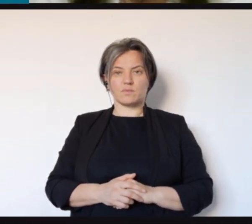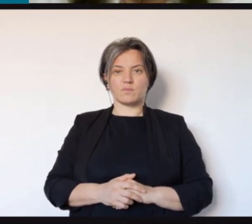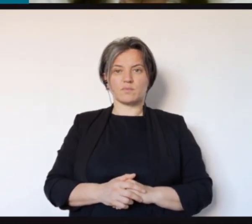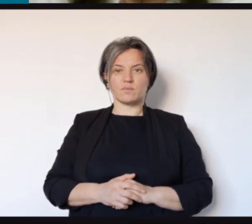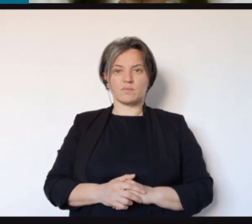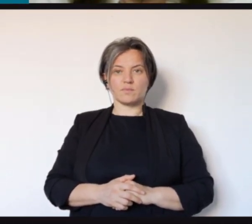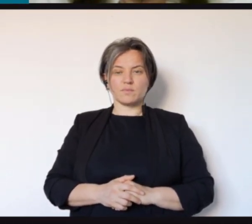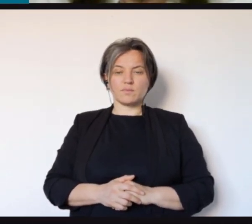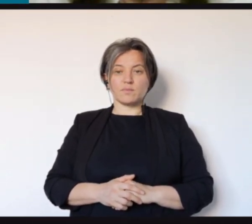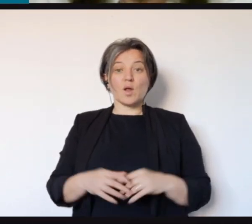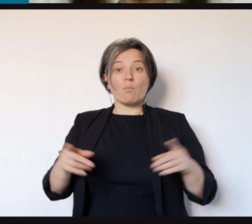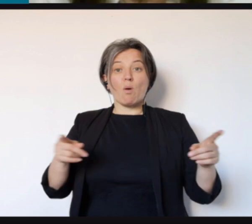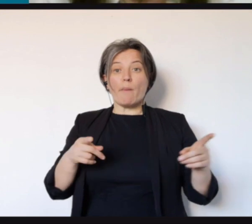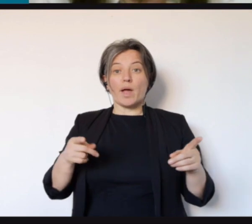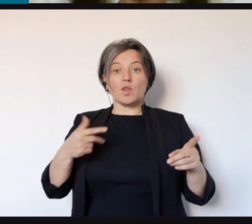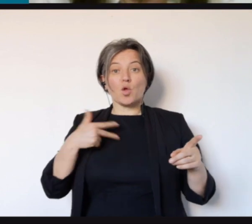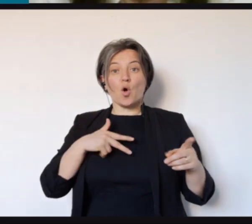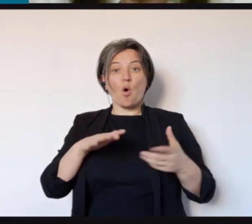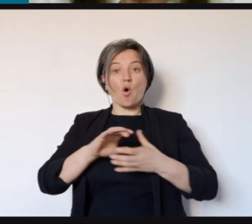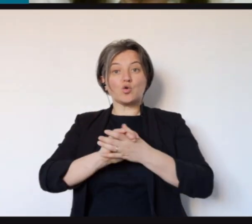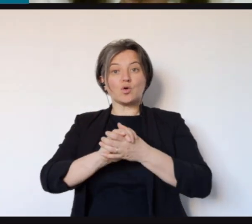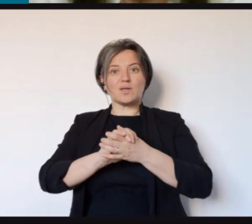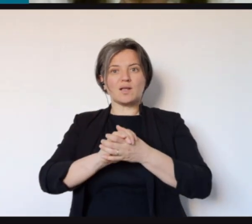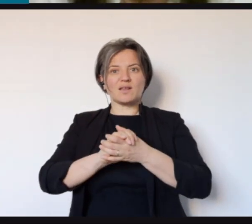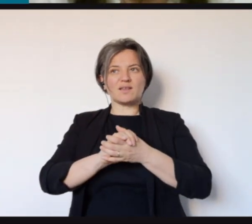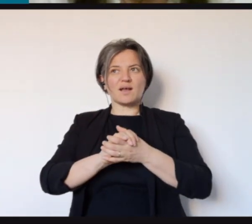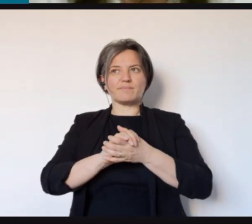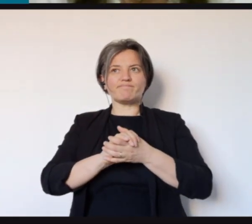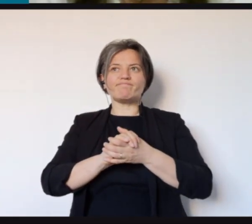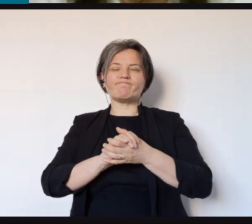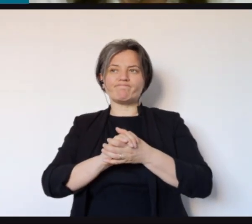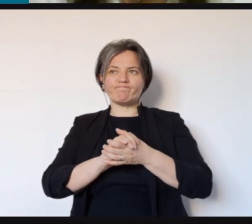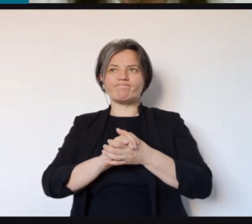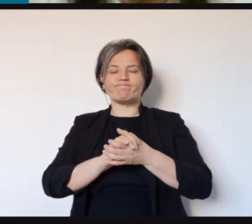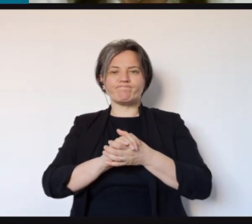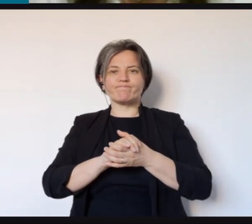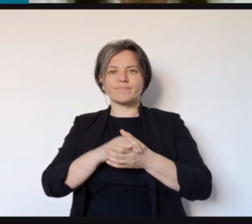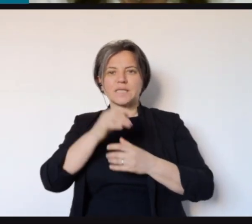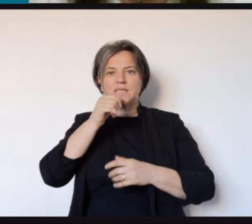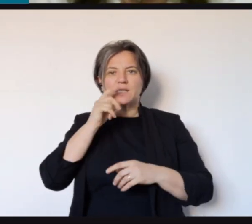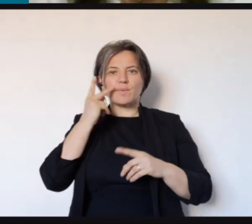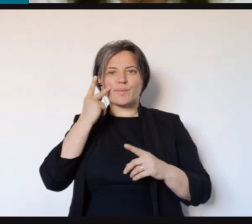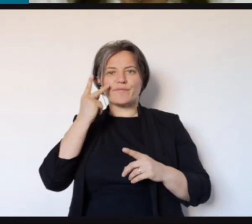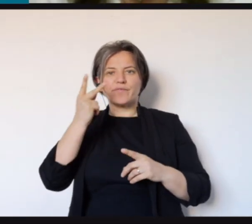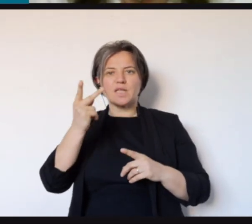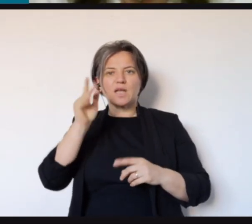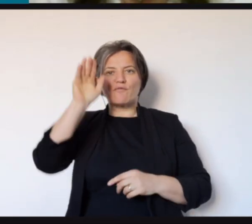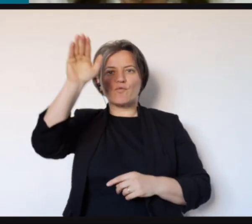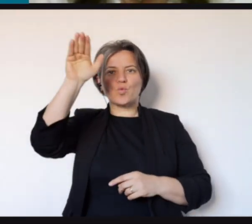la solidarietà, è anche il modo con cui si giocherà il futuro dell'Europa.